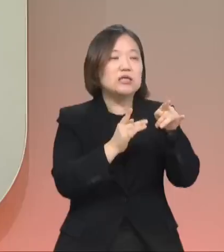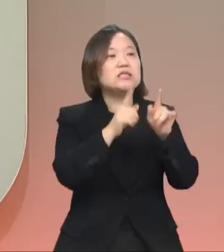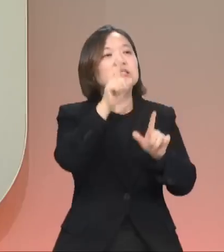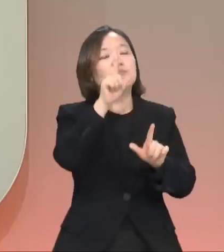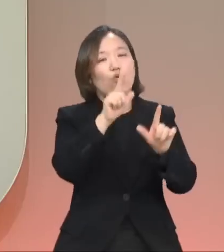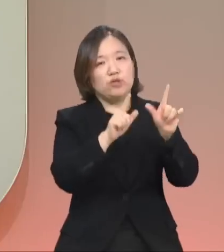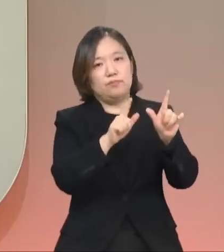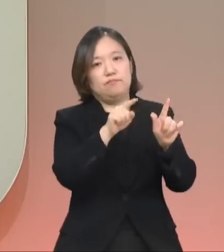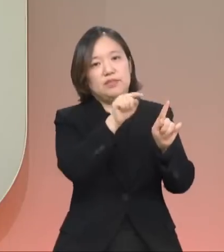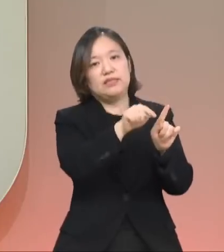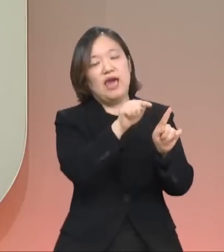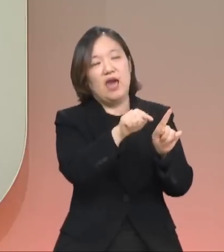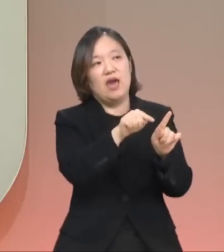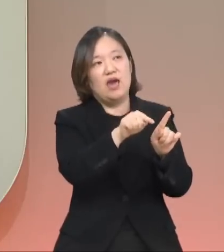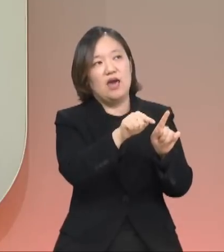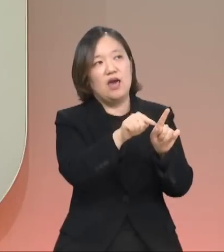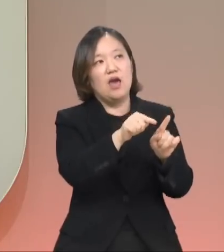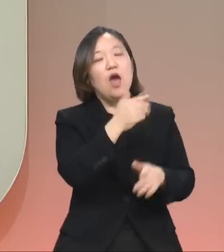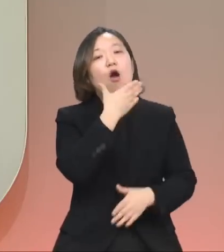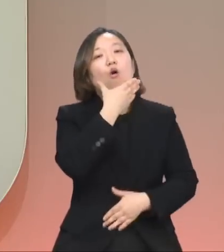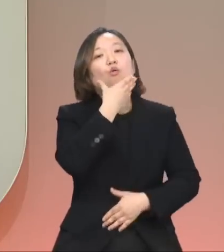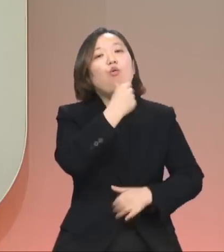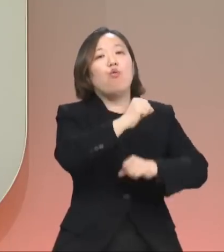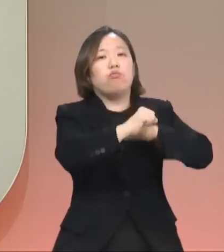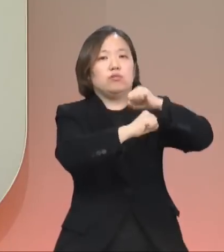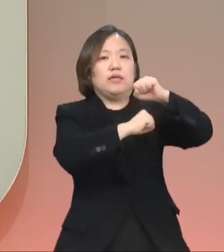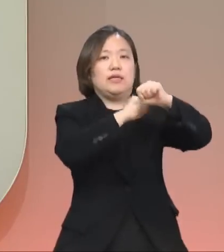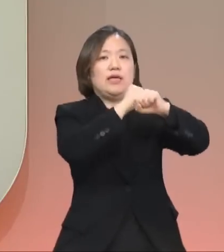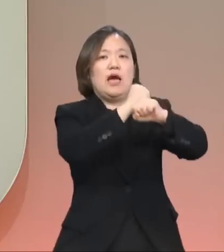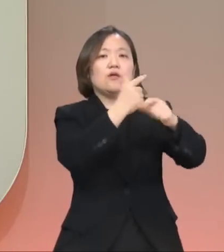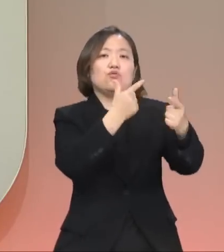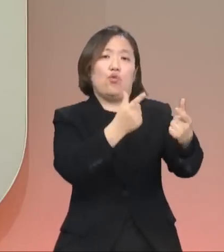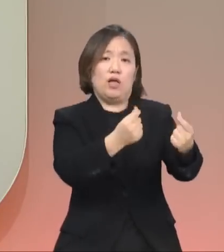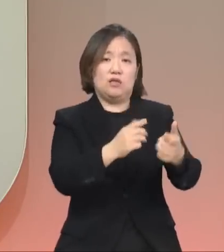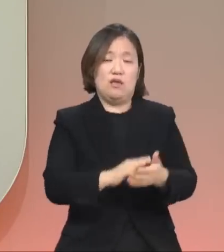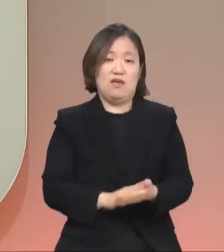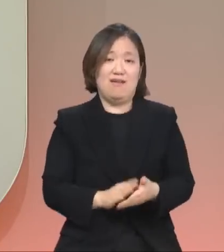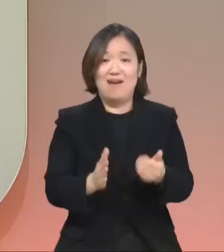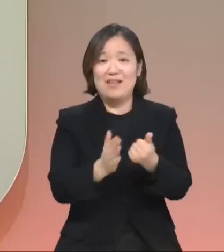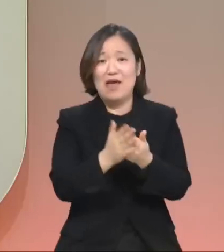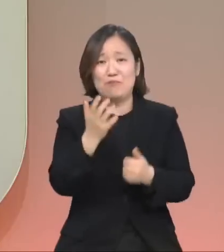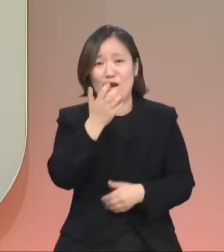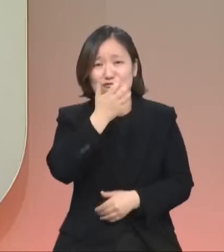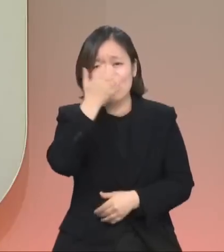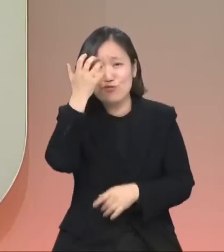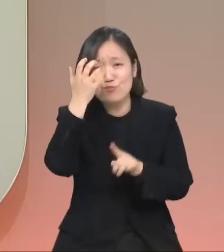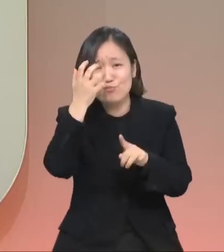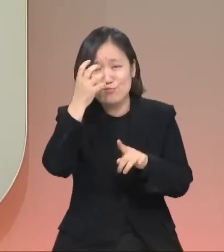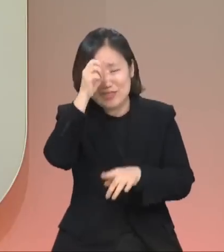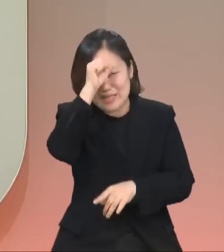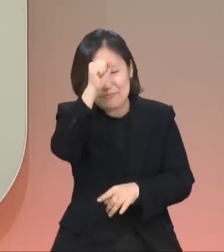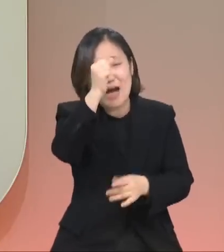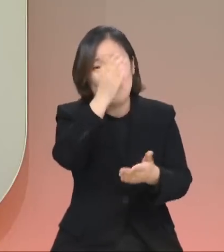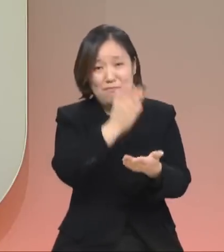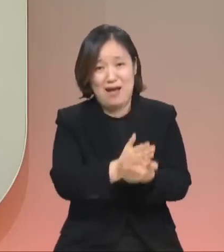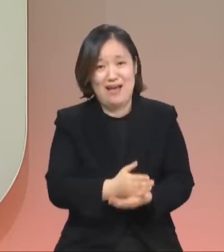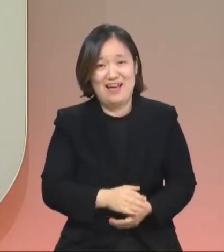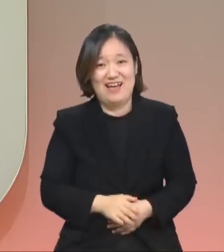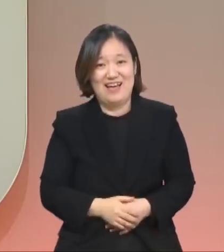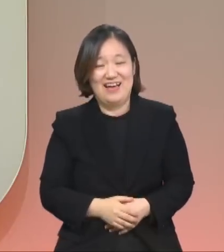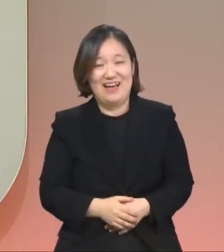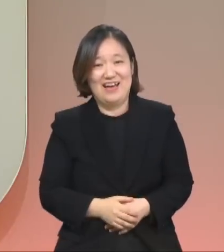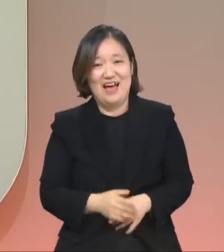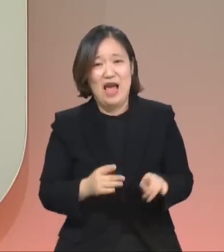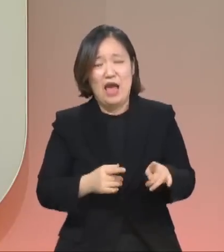공덕이 있는 겁니다 그가 꿈에 너무 집착할 필요 없습니다 제가 말씀드렸죠 아무리 좋은 보약도 많이